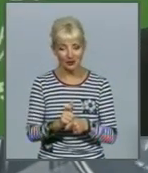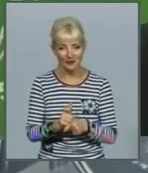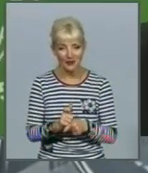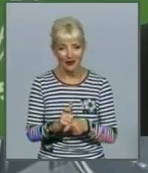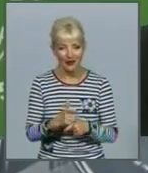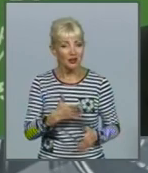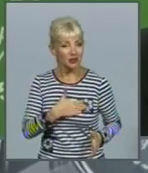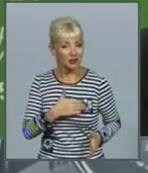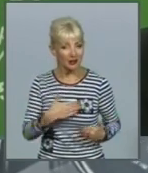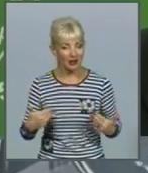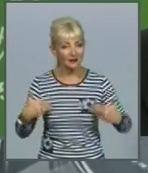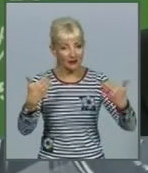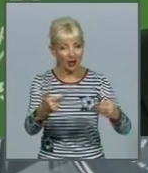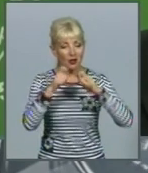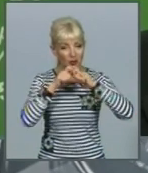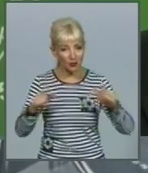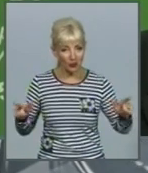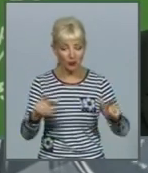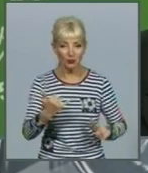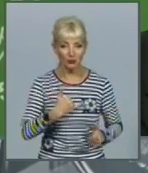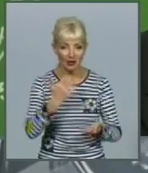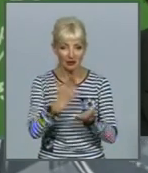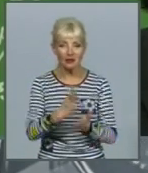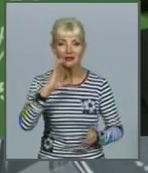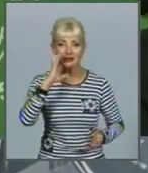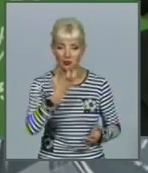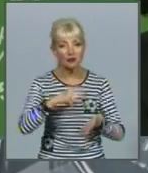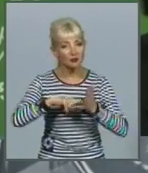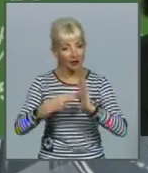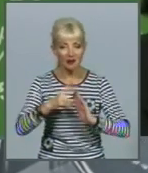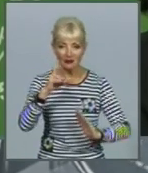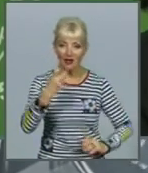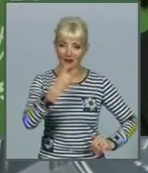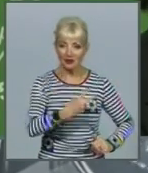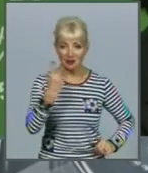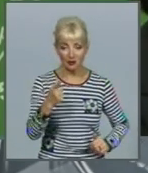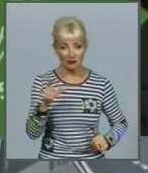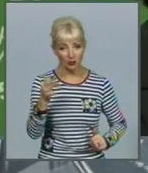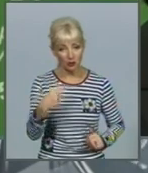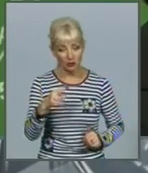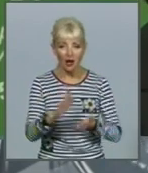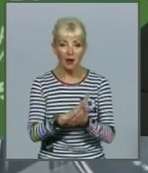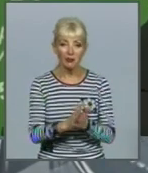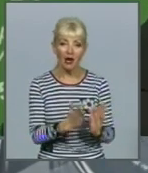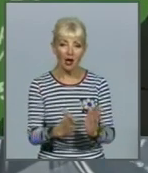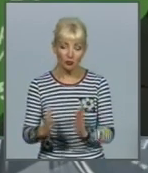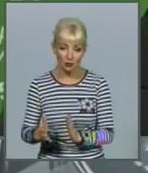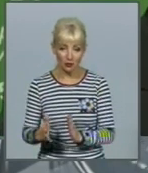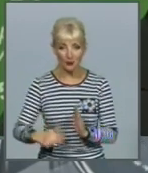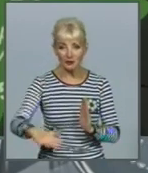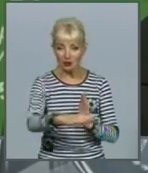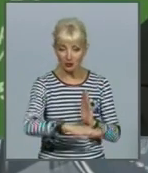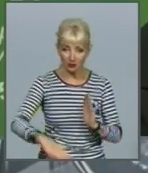І у нас є серйозні плани на 21-й рік щодо благоустрою території, щодо допомоги